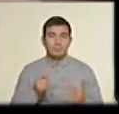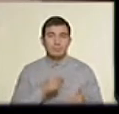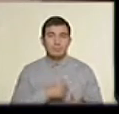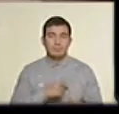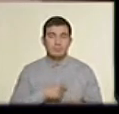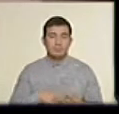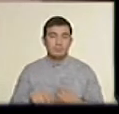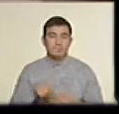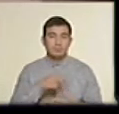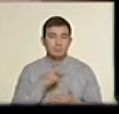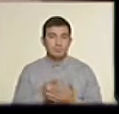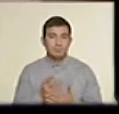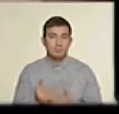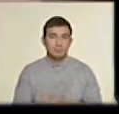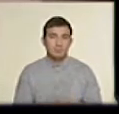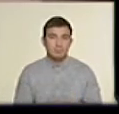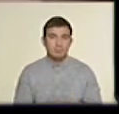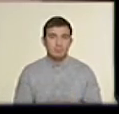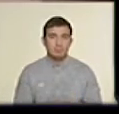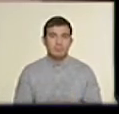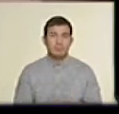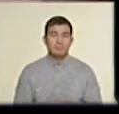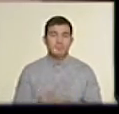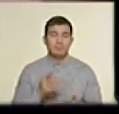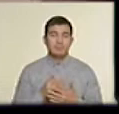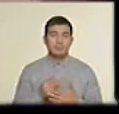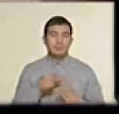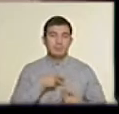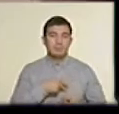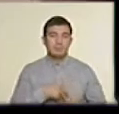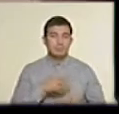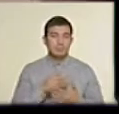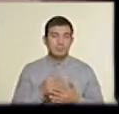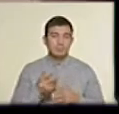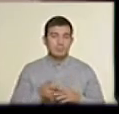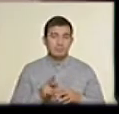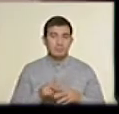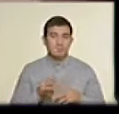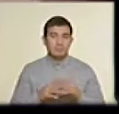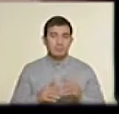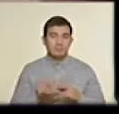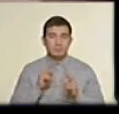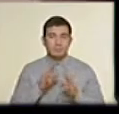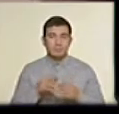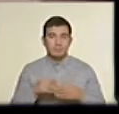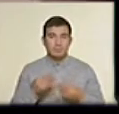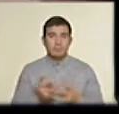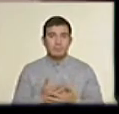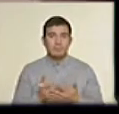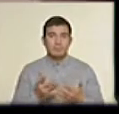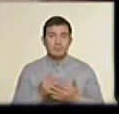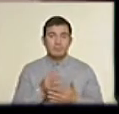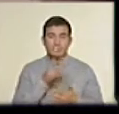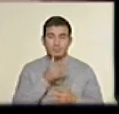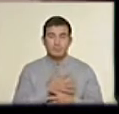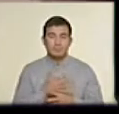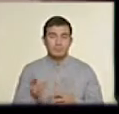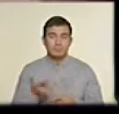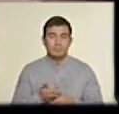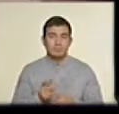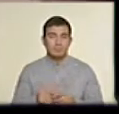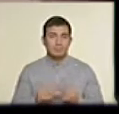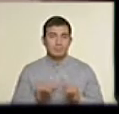bilan tanishib chiqamiz. Xizmat ko'rsatish sohalari orasida rekreatsiya xizmati so'nggi yillarda keng